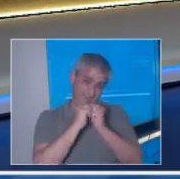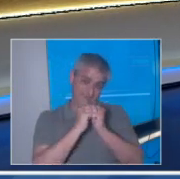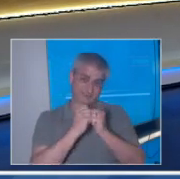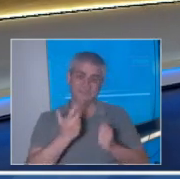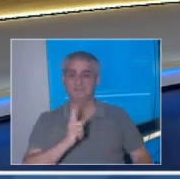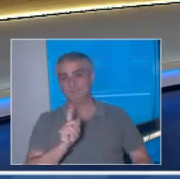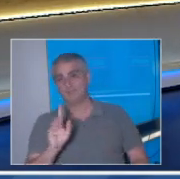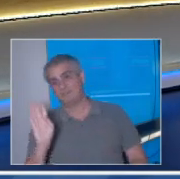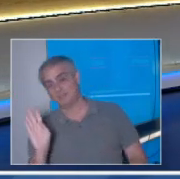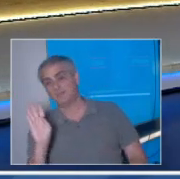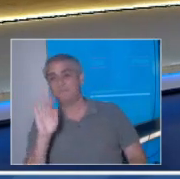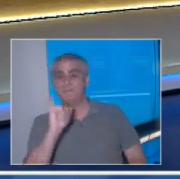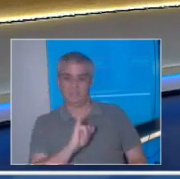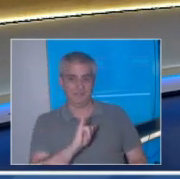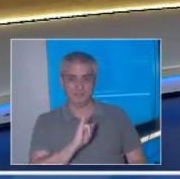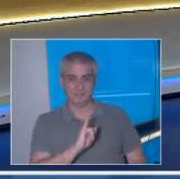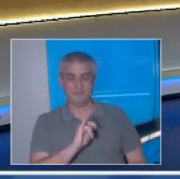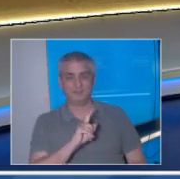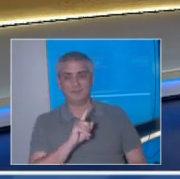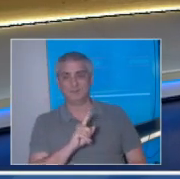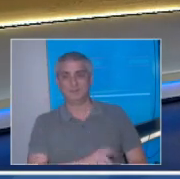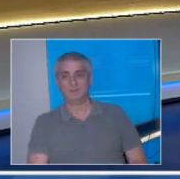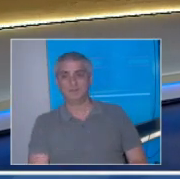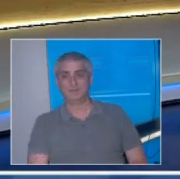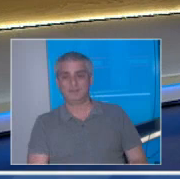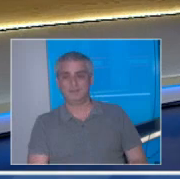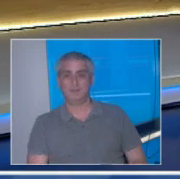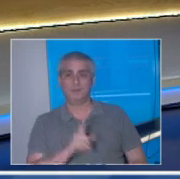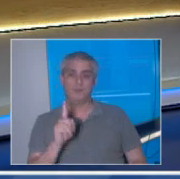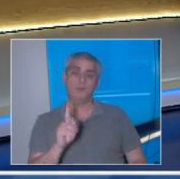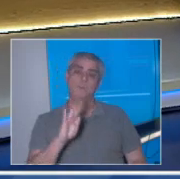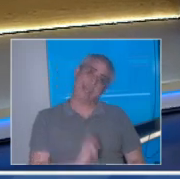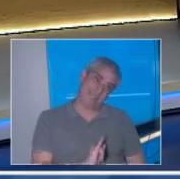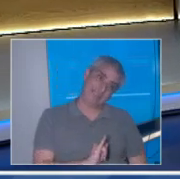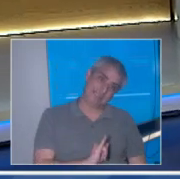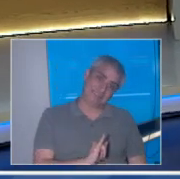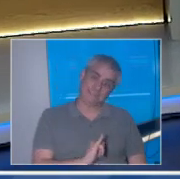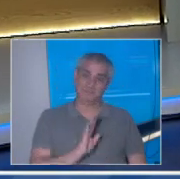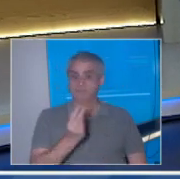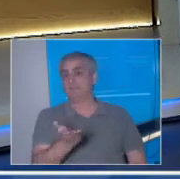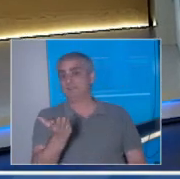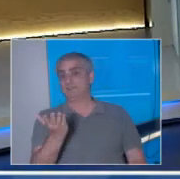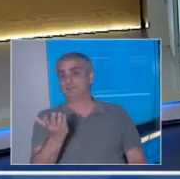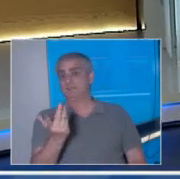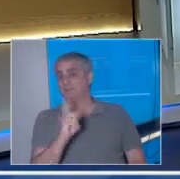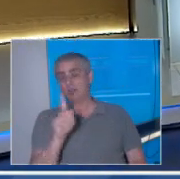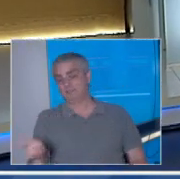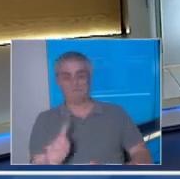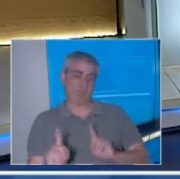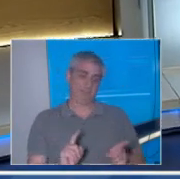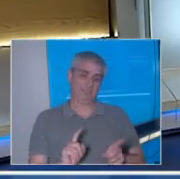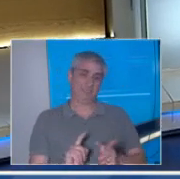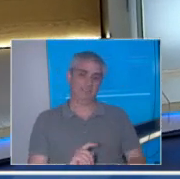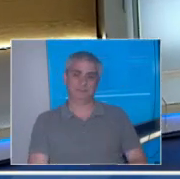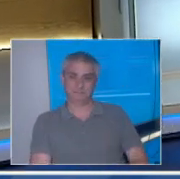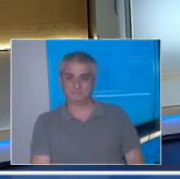לפה. לא מיני ובי. אבל זה לא מיני ומבי, זה ובי. ויש דבר כזה. לא מזה ולא מזה כנראה.